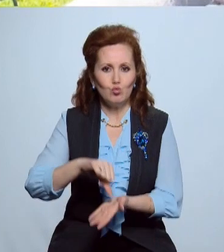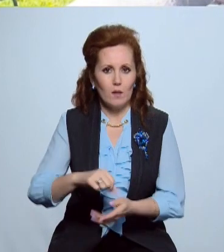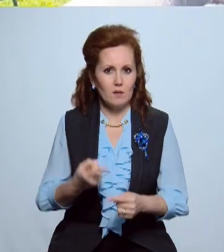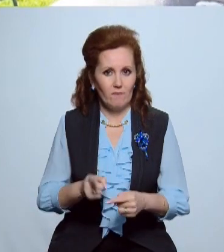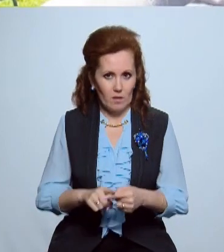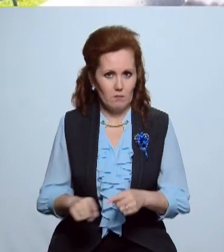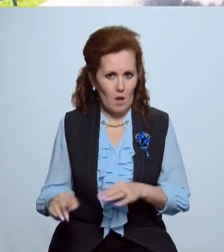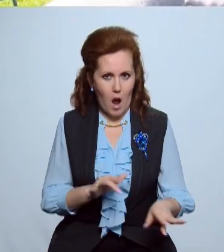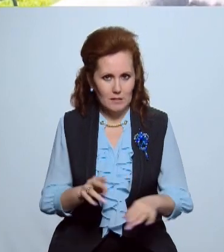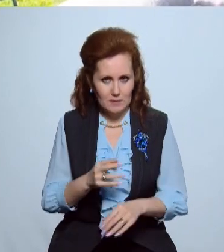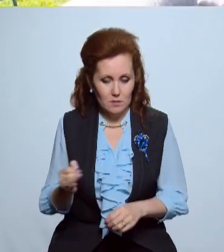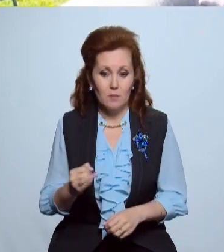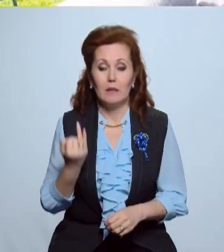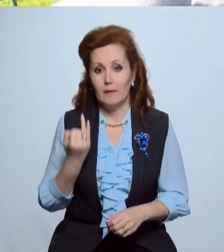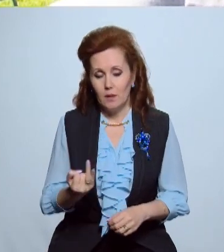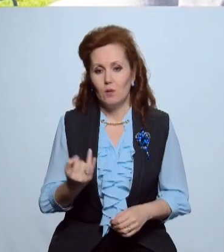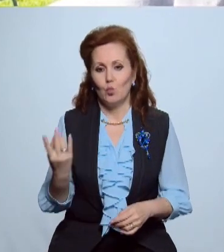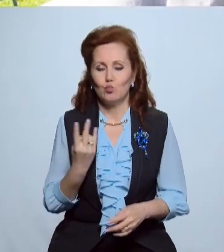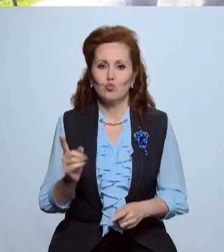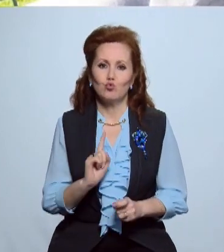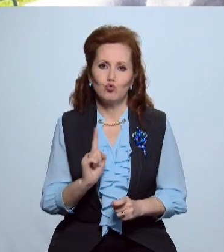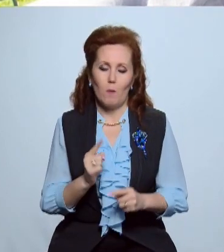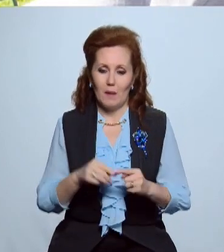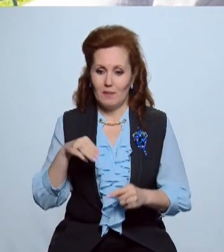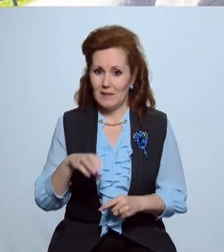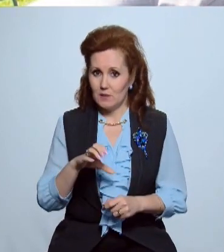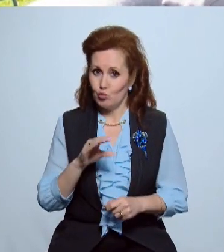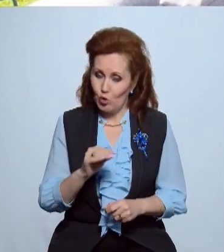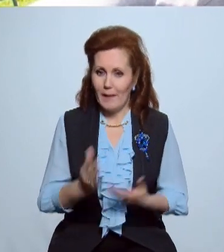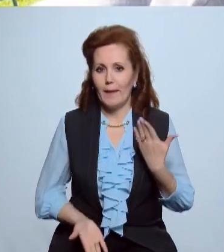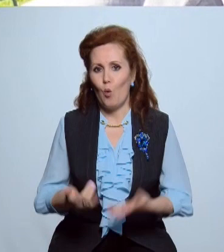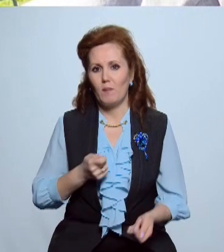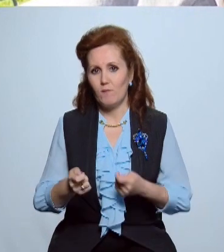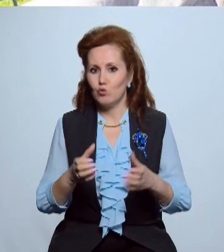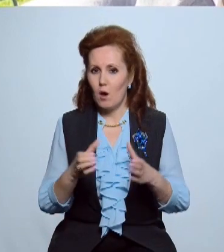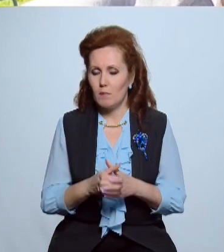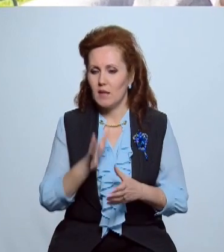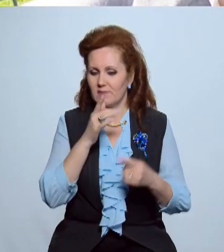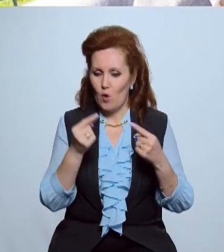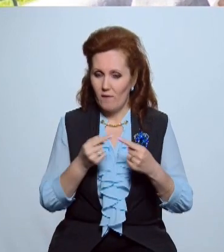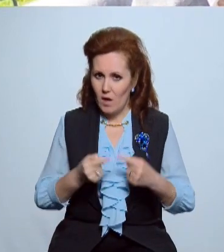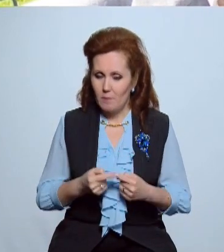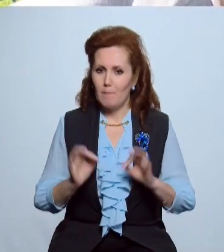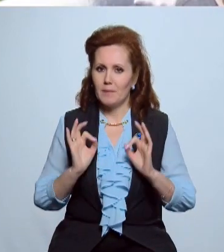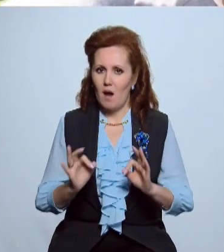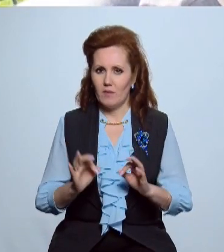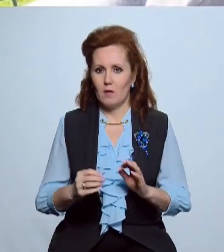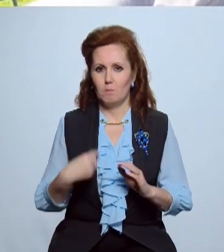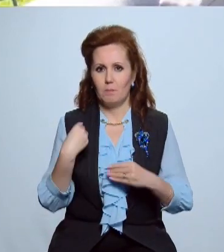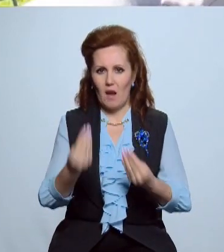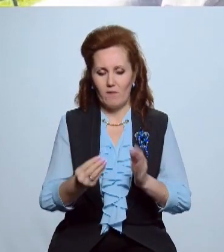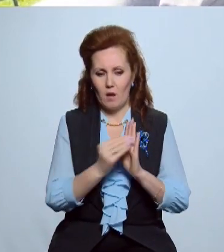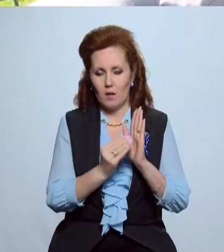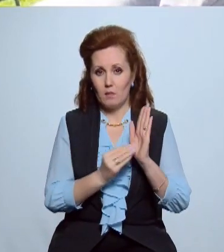в акции. Помимо этого, необходимо, чтобы ТСЖ, управляющая компания, своевременно и правильно передавали показания. Для чего